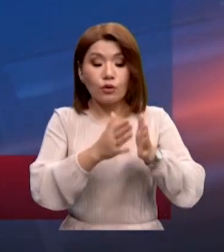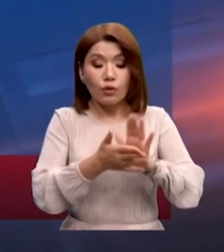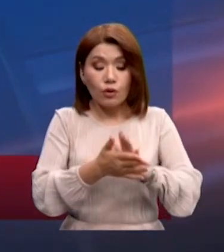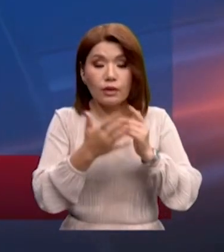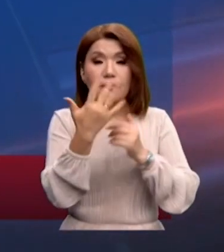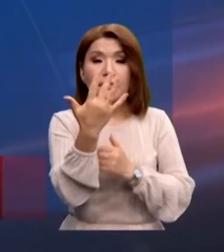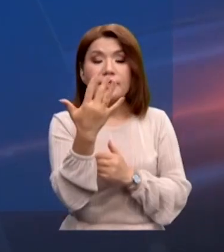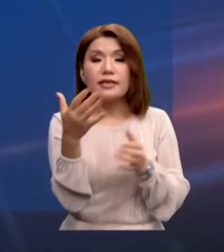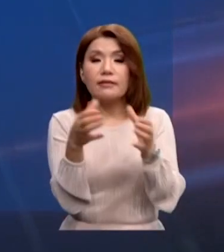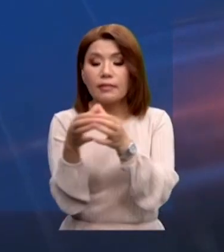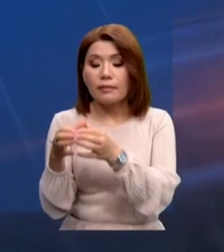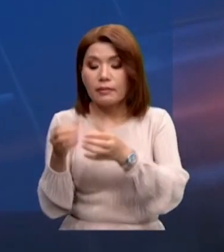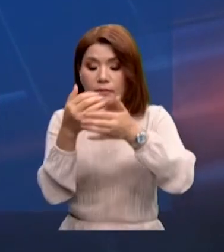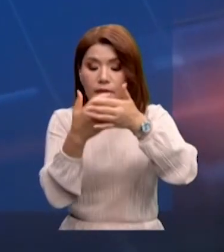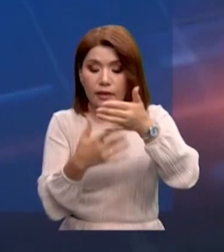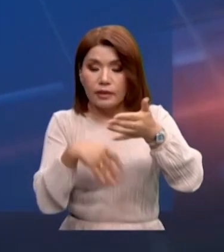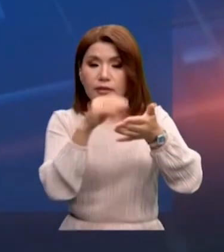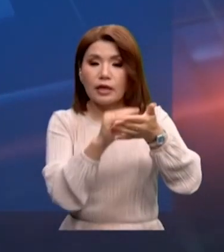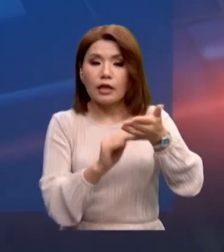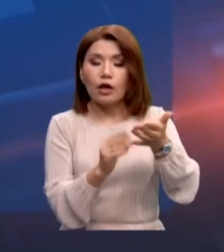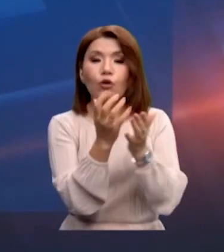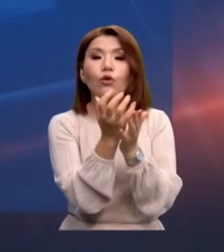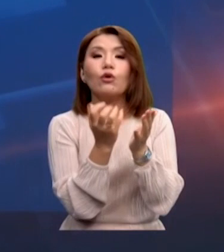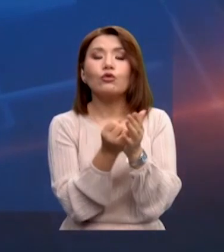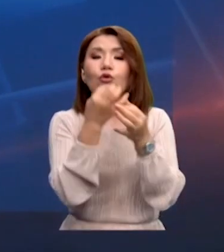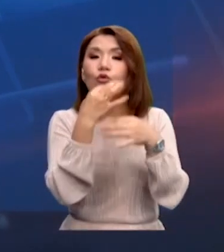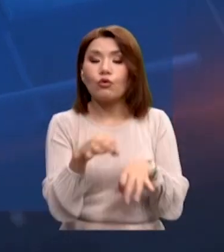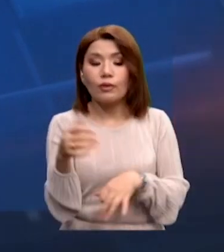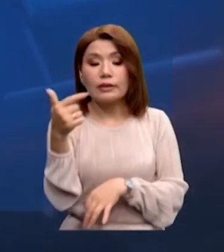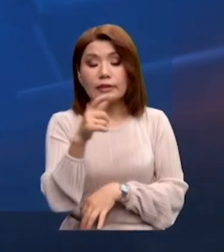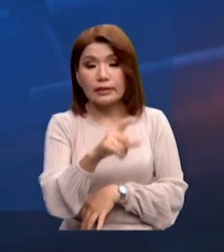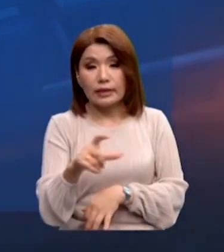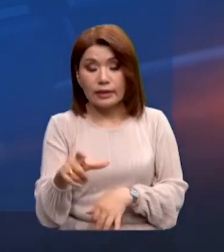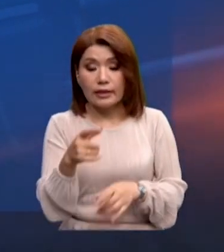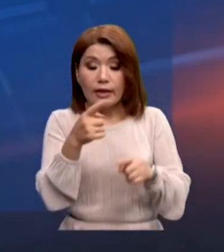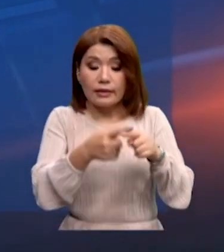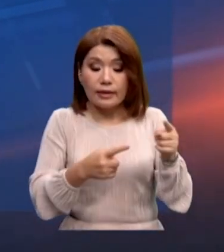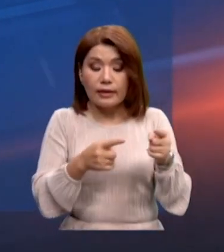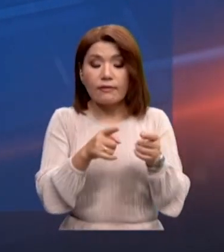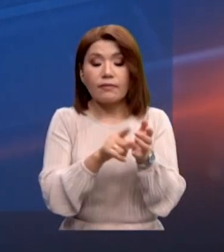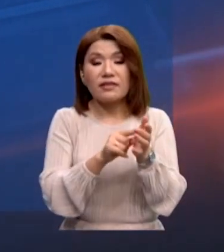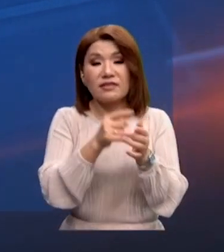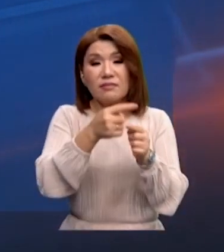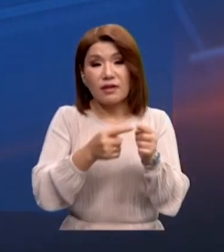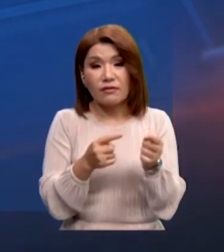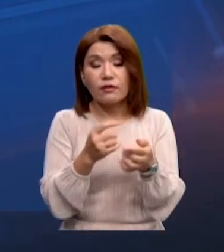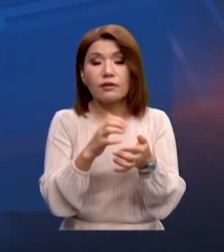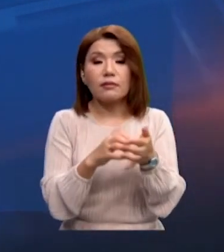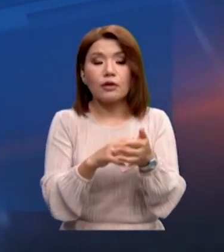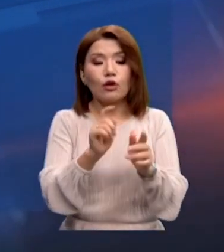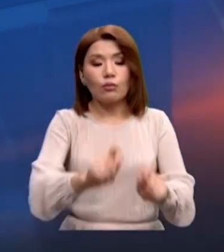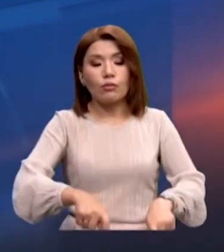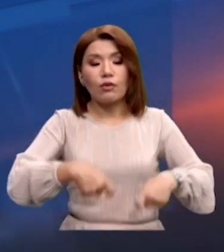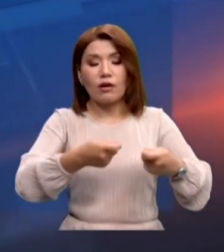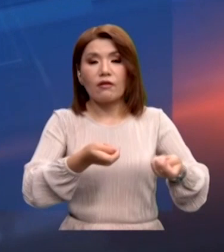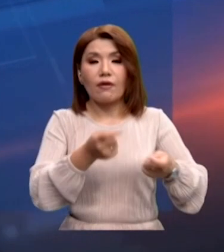5 инвесткомпанияның тізімін ұсынды. Қорда жинағы бар кез келген азамат қаржысының жартысына дейін осы сенімгерлерге басқаруға бере алады. Бірақ